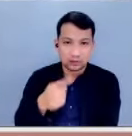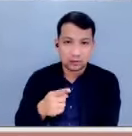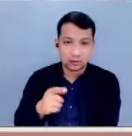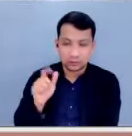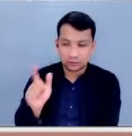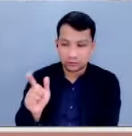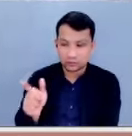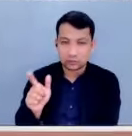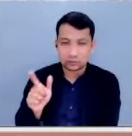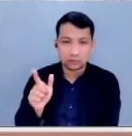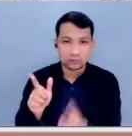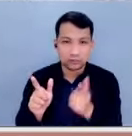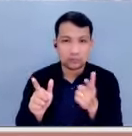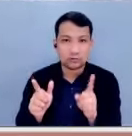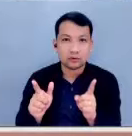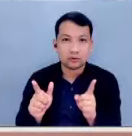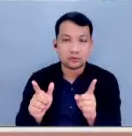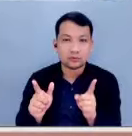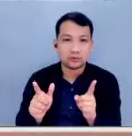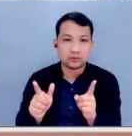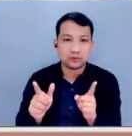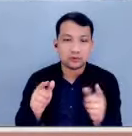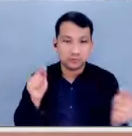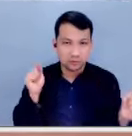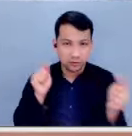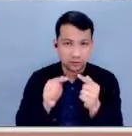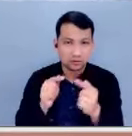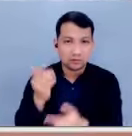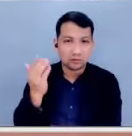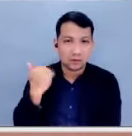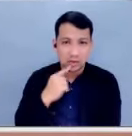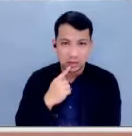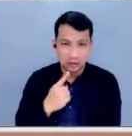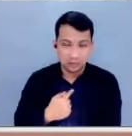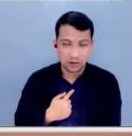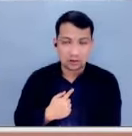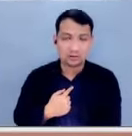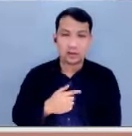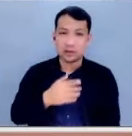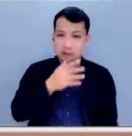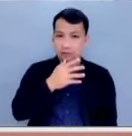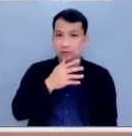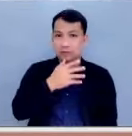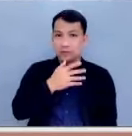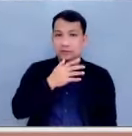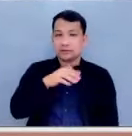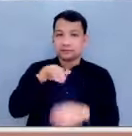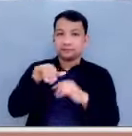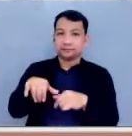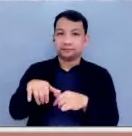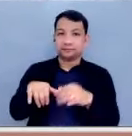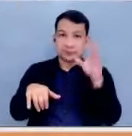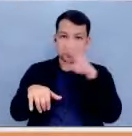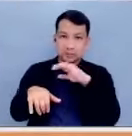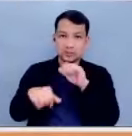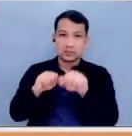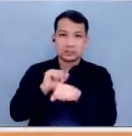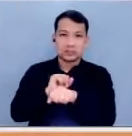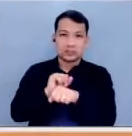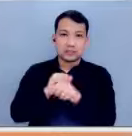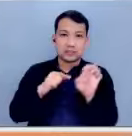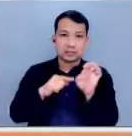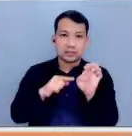So talagang target ko kasi that time yung mga mommies staying at home na naghahanap ng mga extra income.